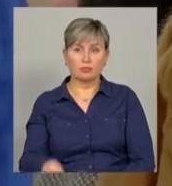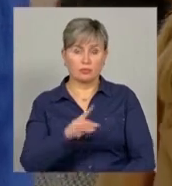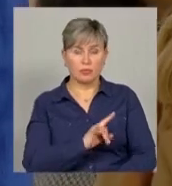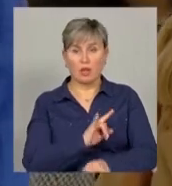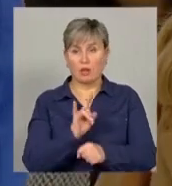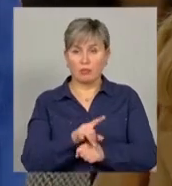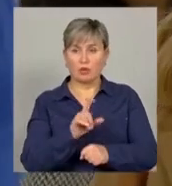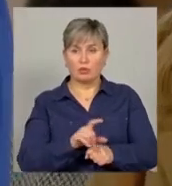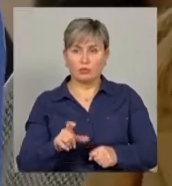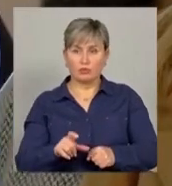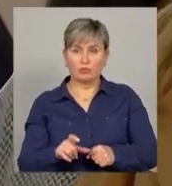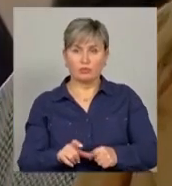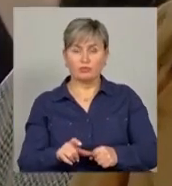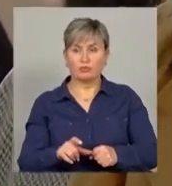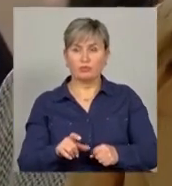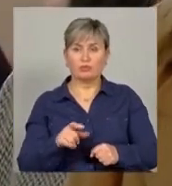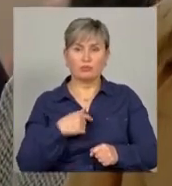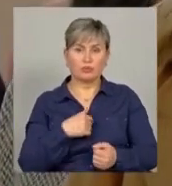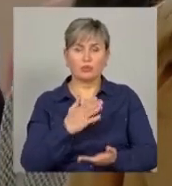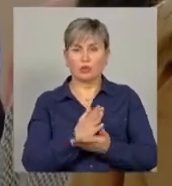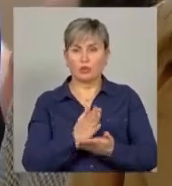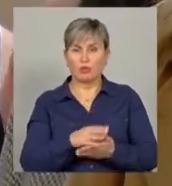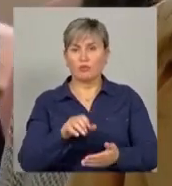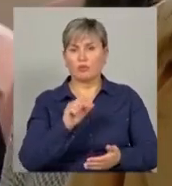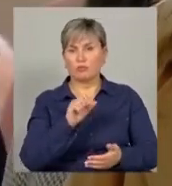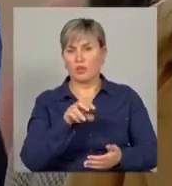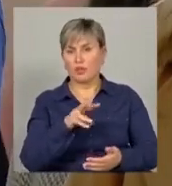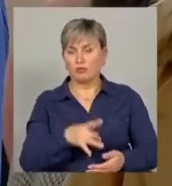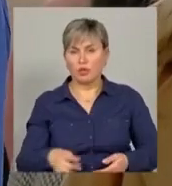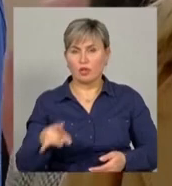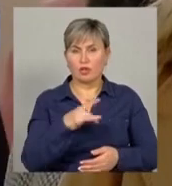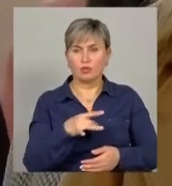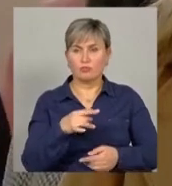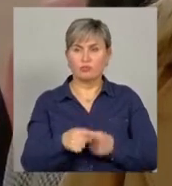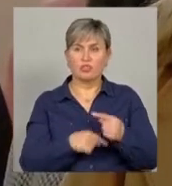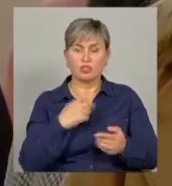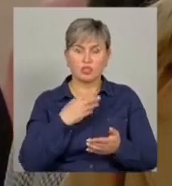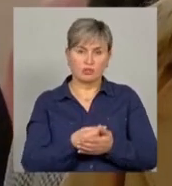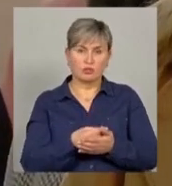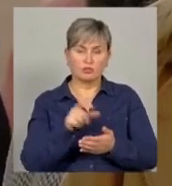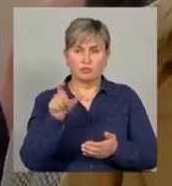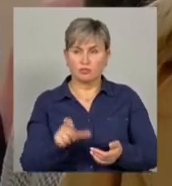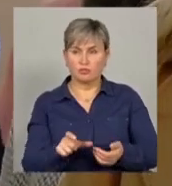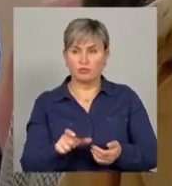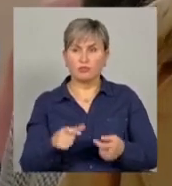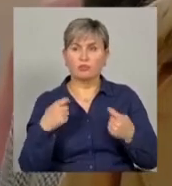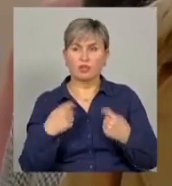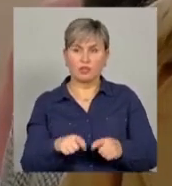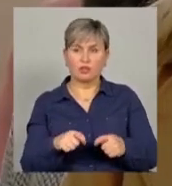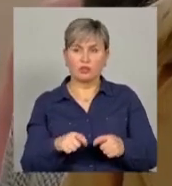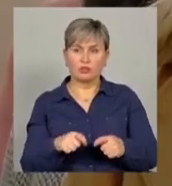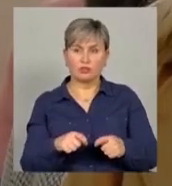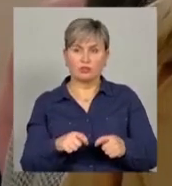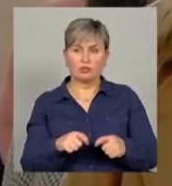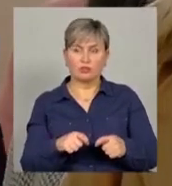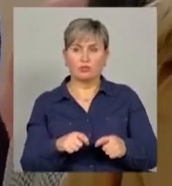дольщики, застройщики Девелопен, находятся в Мадовском районе. Через своего агента Девелопен продала через